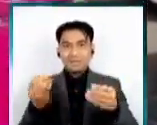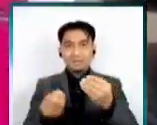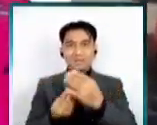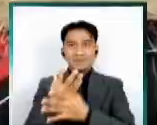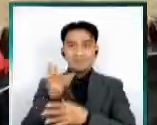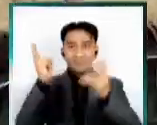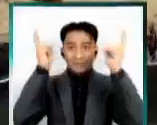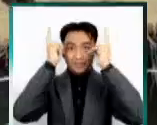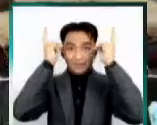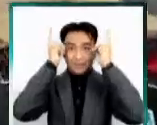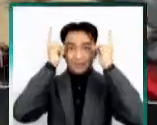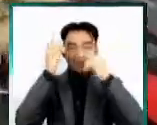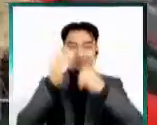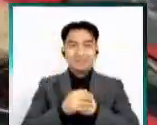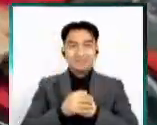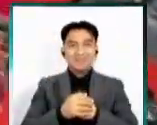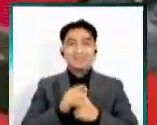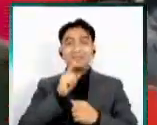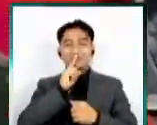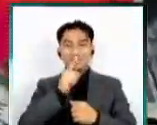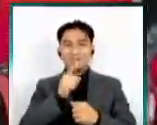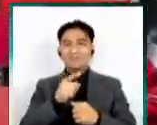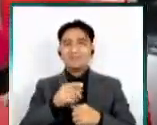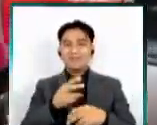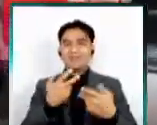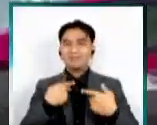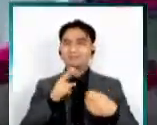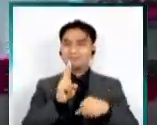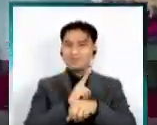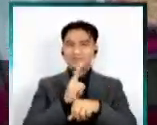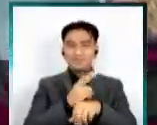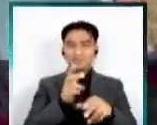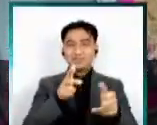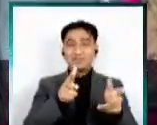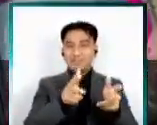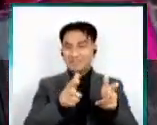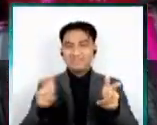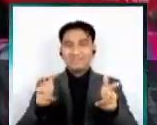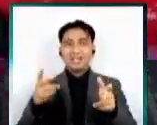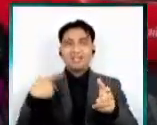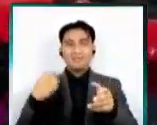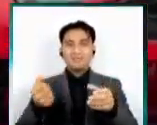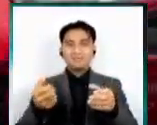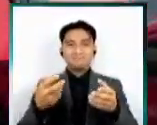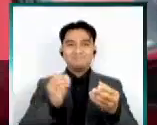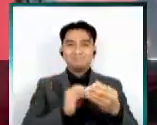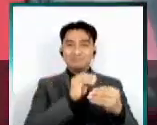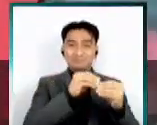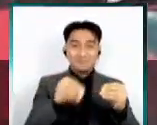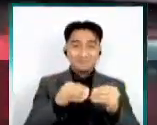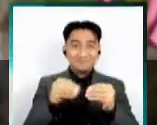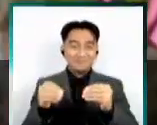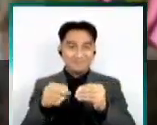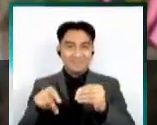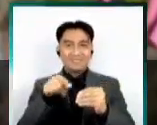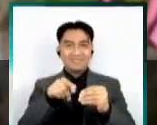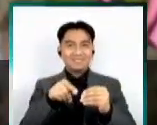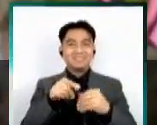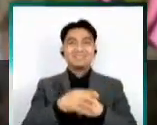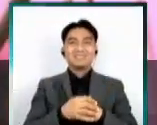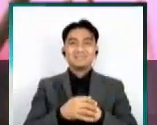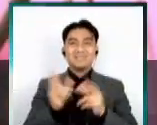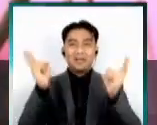mag-alala. Yan ang sagot ng isang taxi company sa Bangkok, Thailand, ngayon na hindi muna pumapasada ang marami nilang